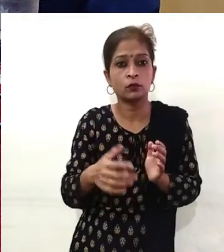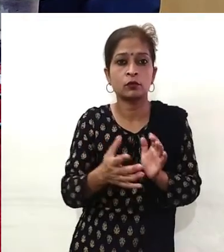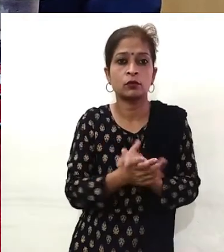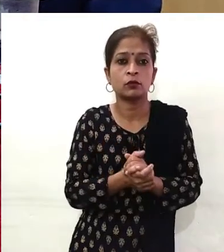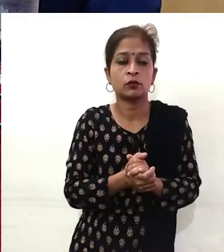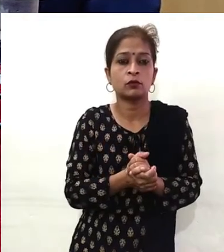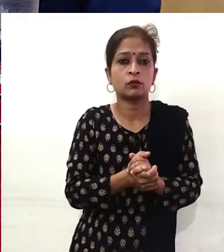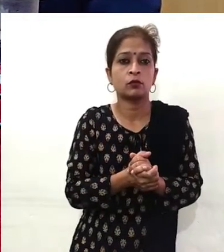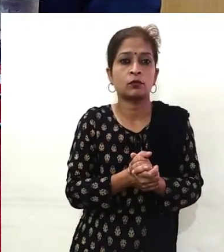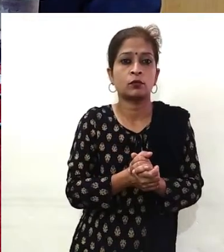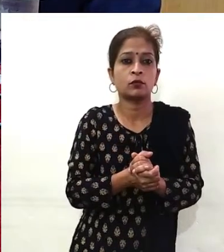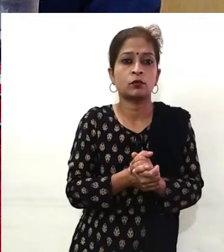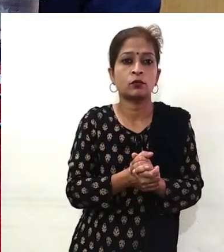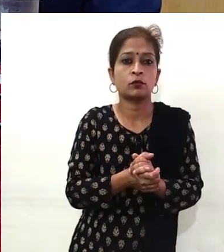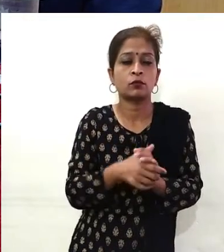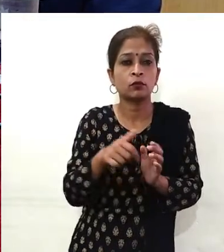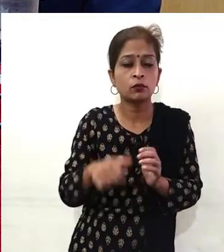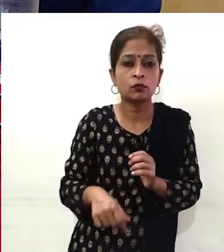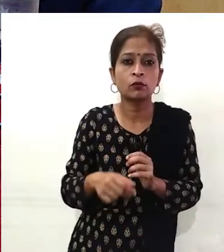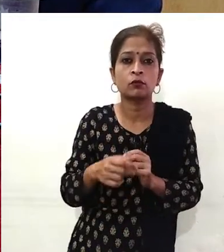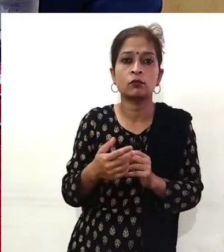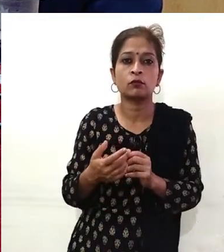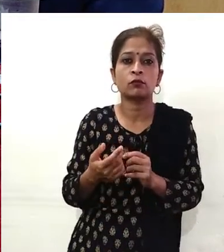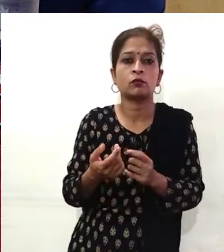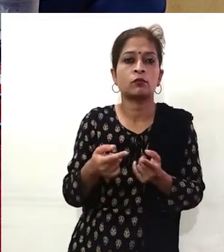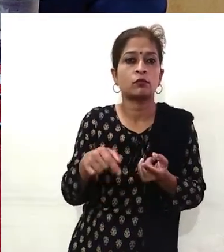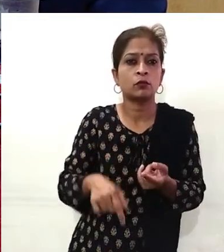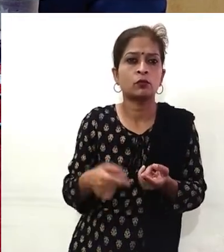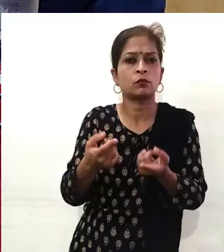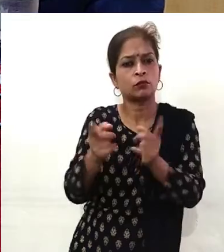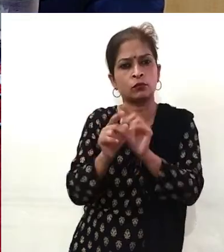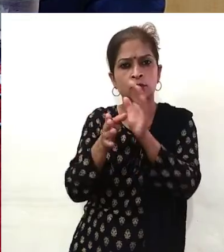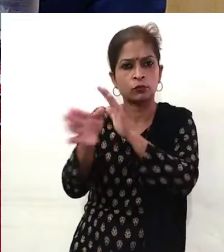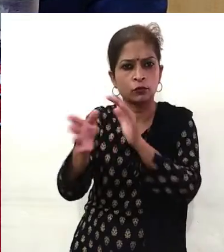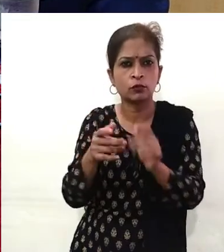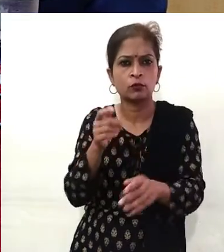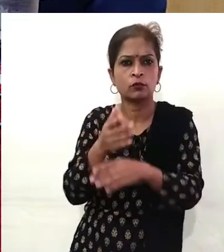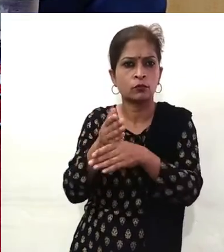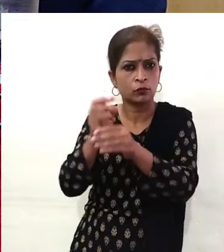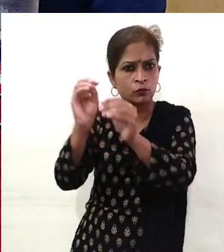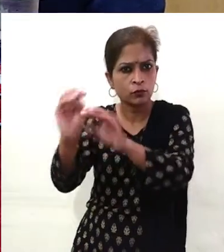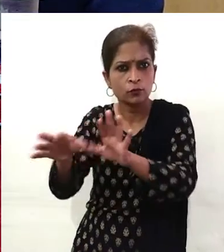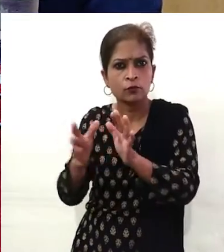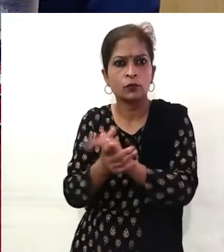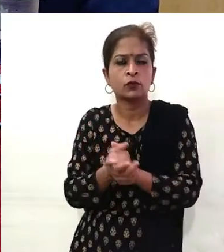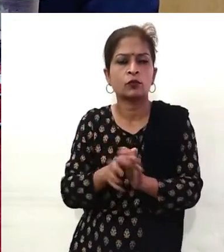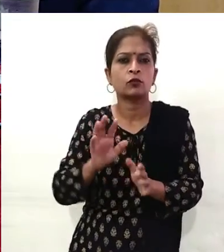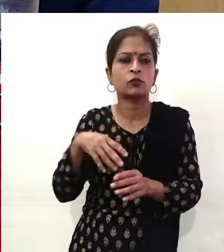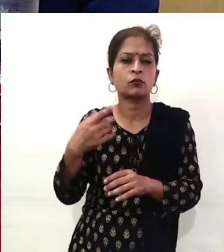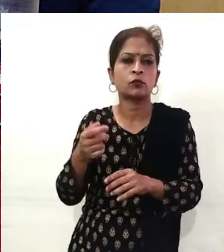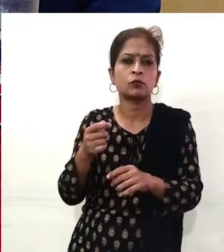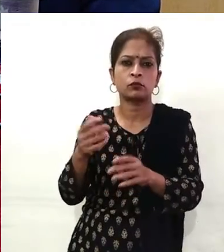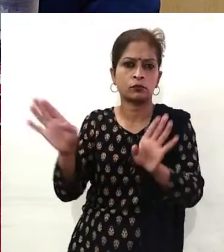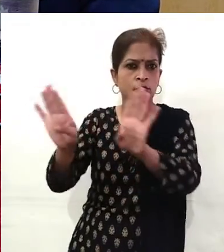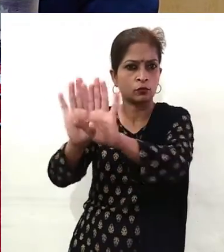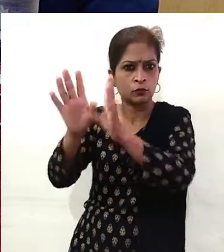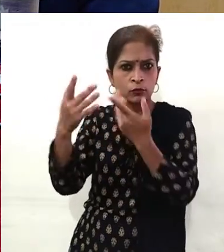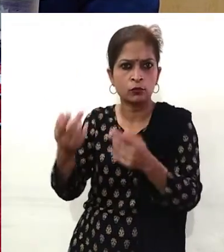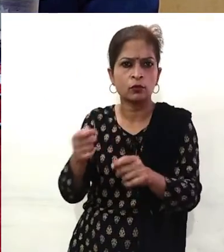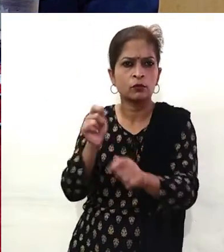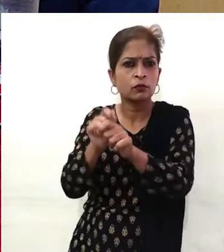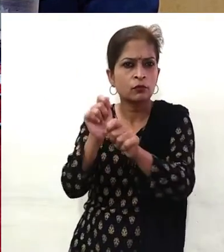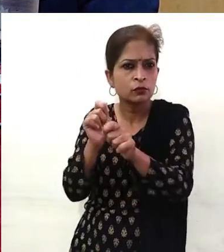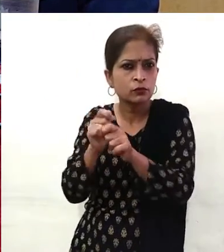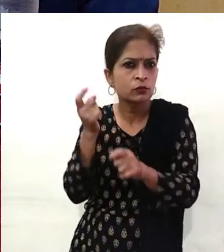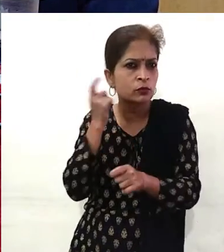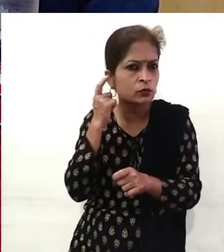मैं आपको जगह दे देती हूँ। एक जगह दे दिया गया, दरवाजा बंद कर दिया गया। ठकर ठुकर आवाज आई, कुछ